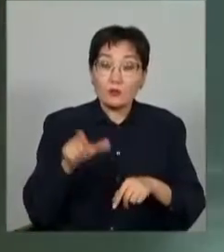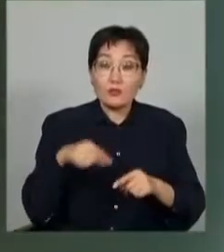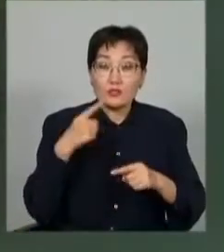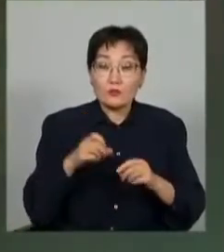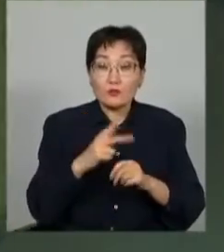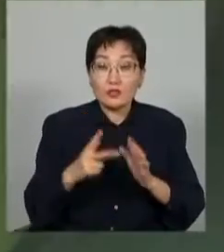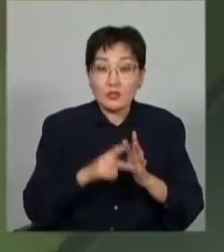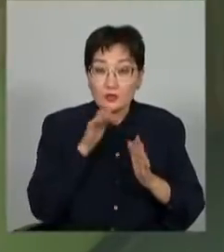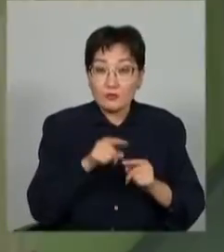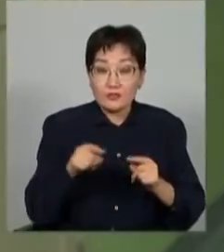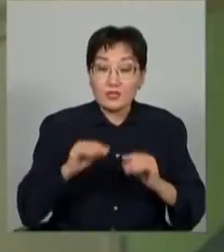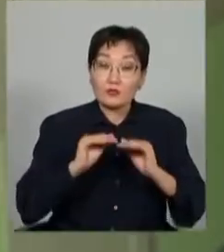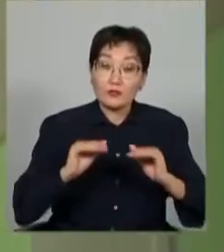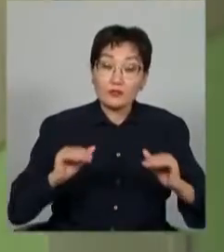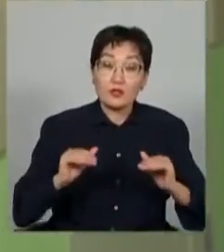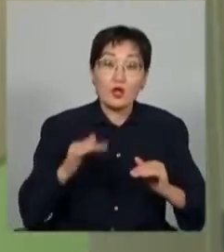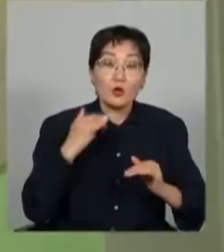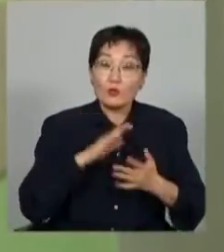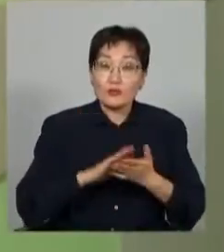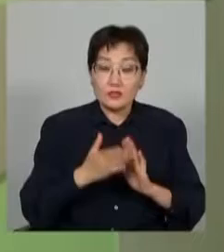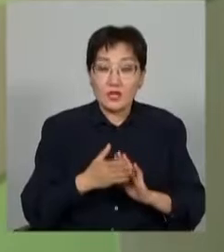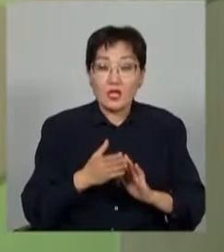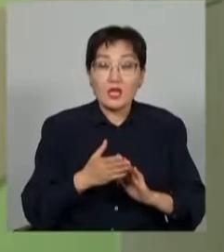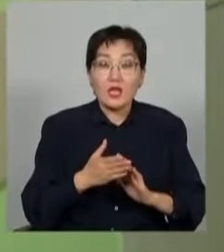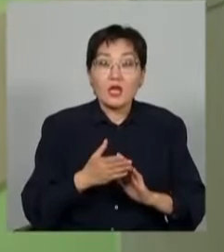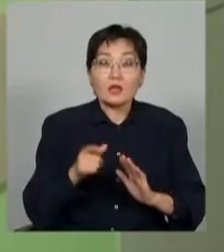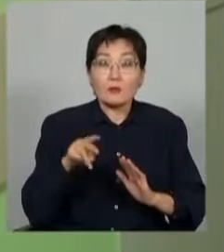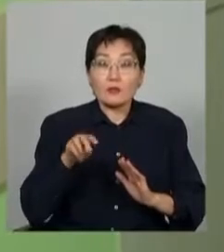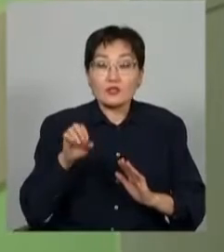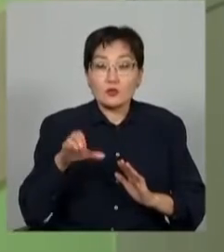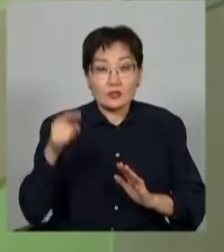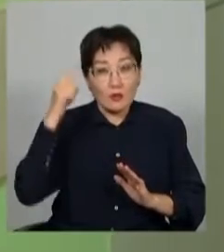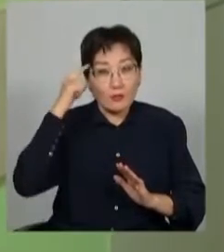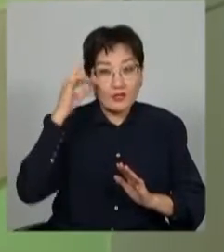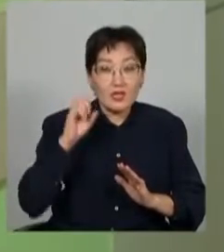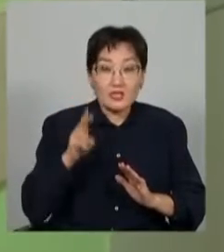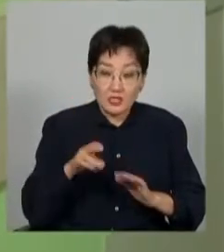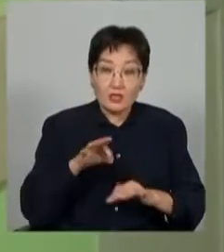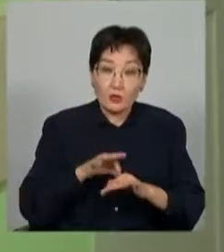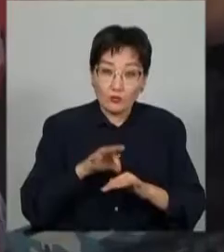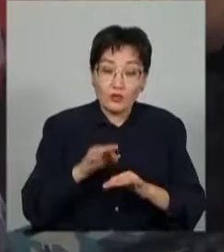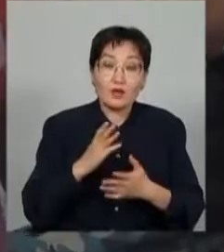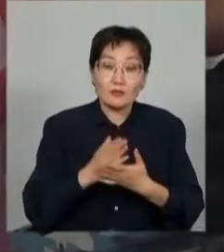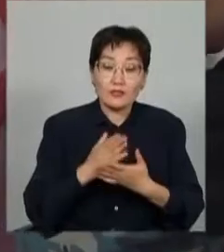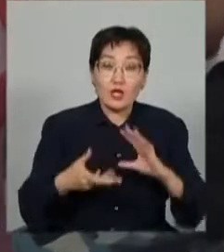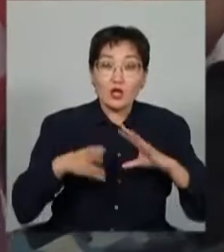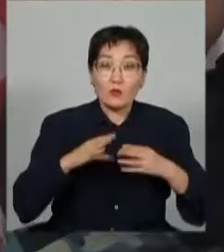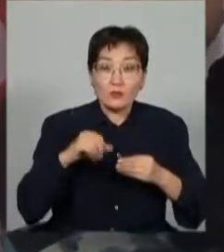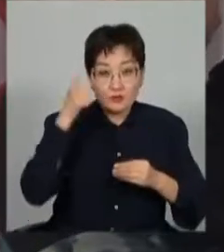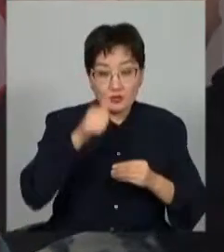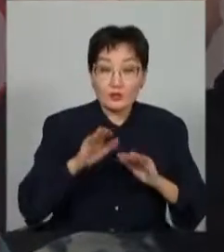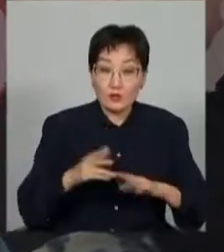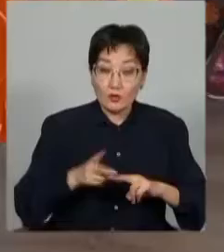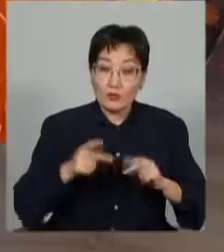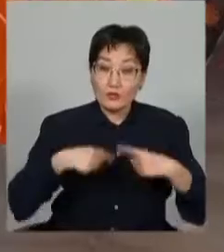айтуынша 18 жасқа дейінгі жеткіншектерде көбінесе гемобластоза мен мидың қатерлі ісігі жиі кездеседі екен. Жалпы жылына тек